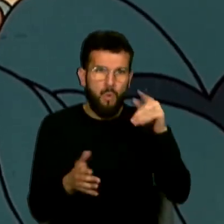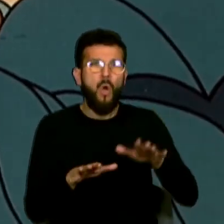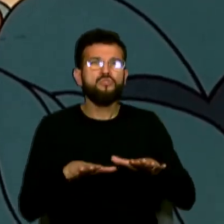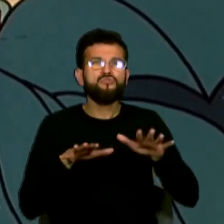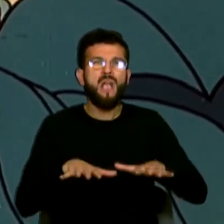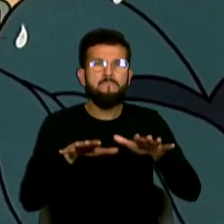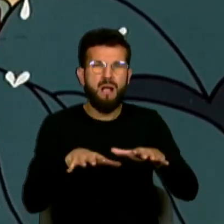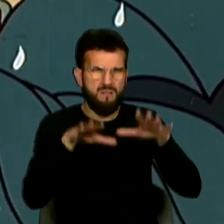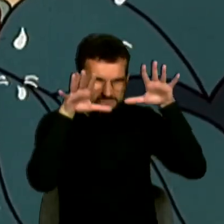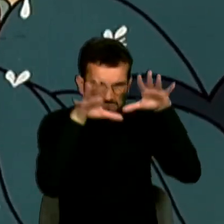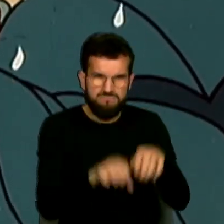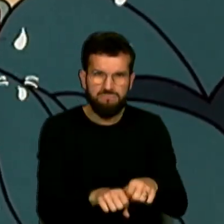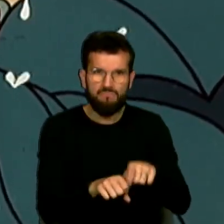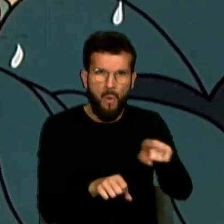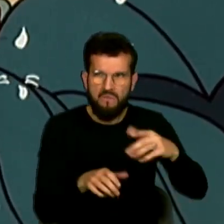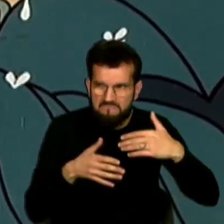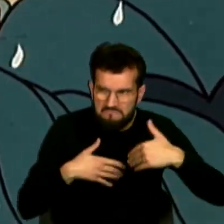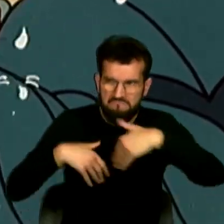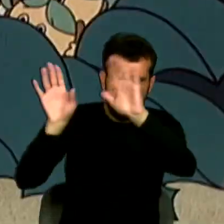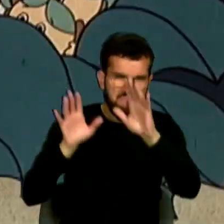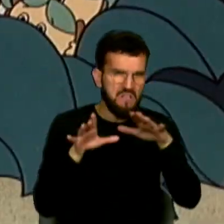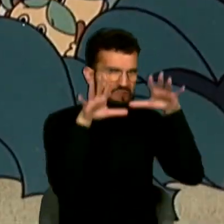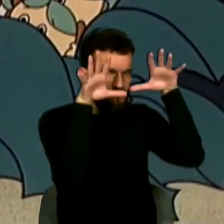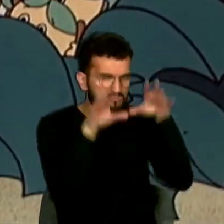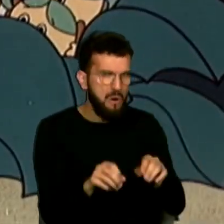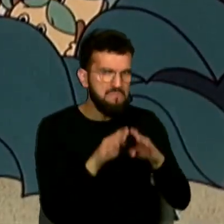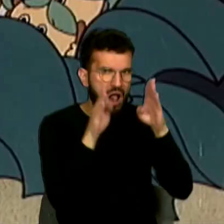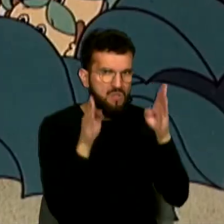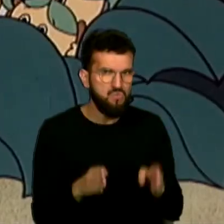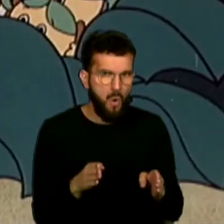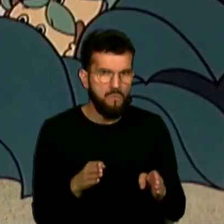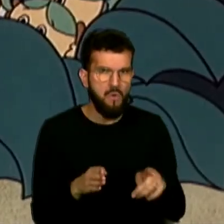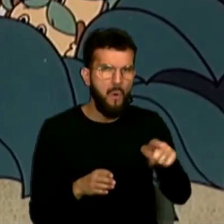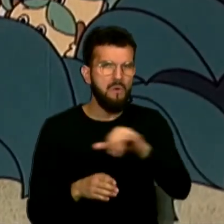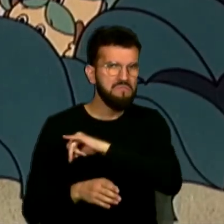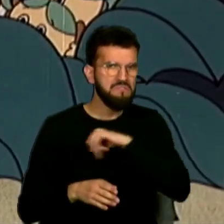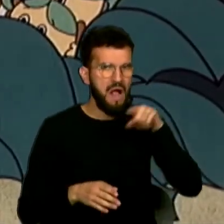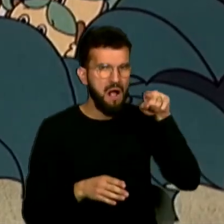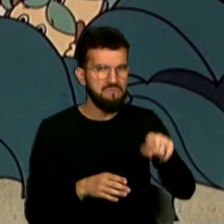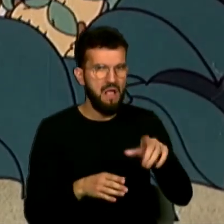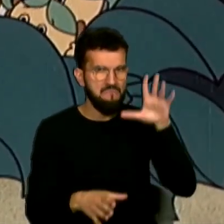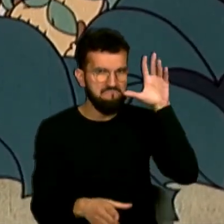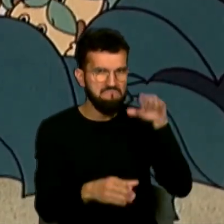žabiarom. Vyhnal rybkovcov z domčeka, sám sa v ňom rozťahuje, vodu múti.